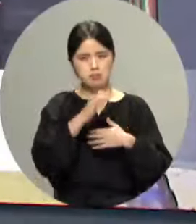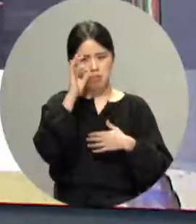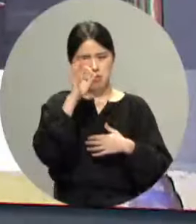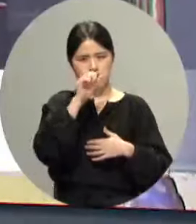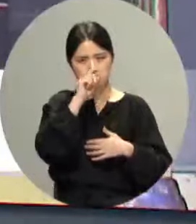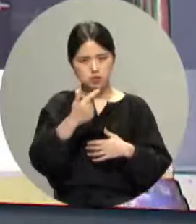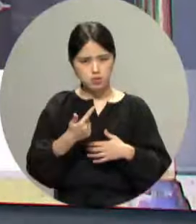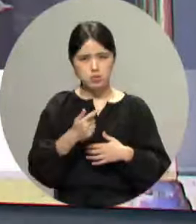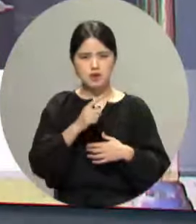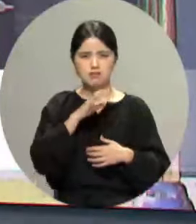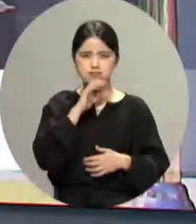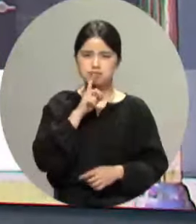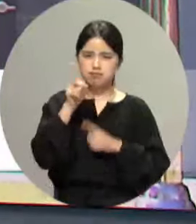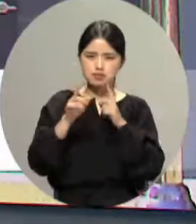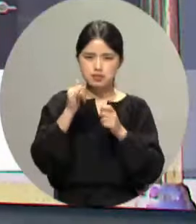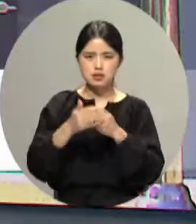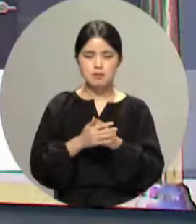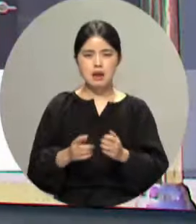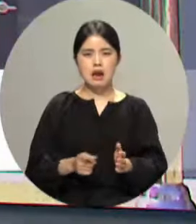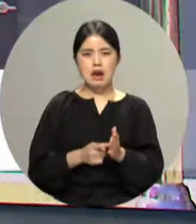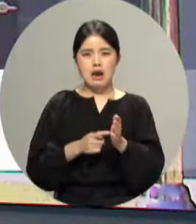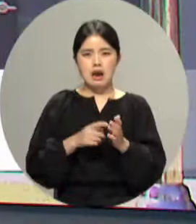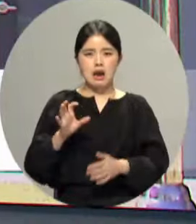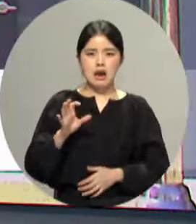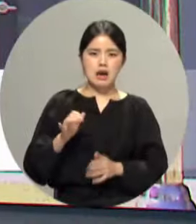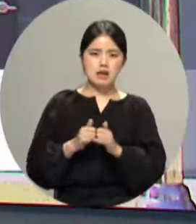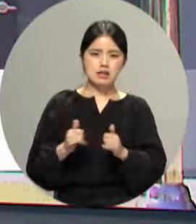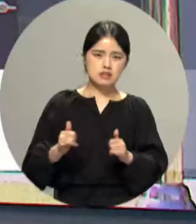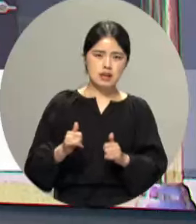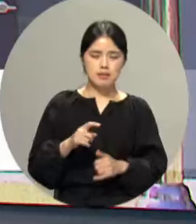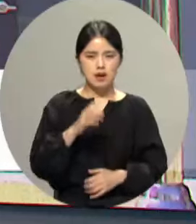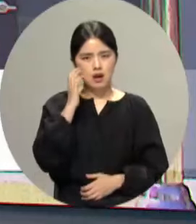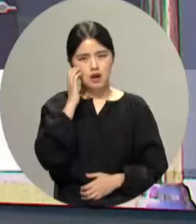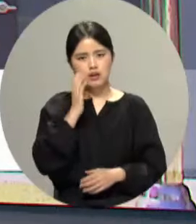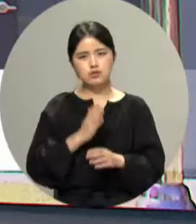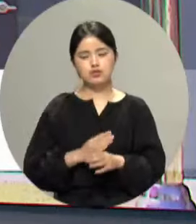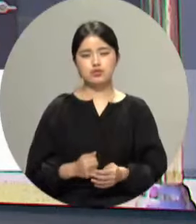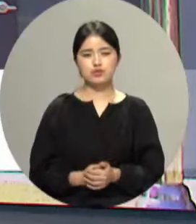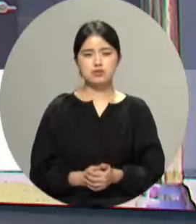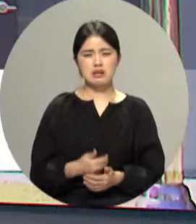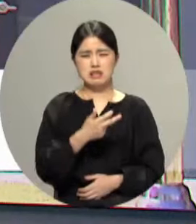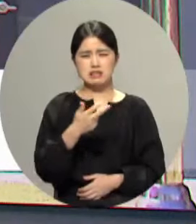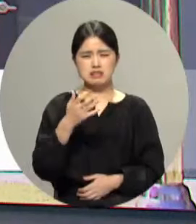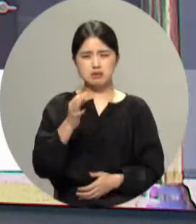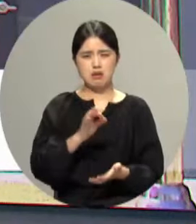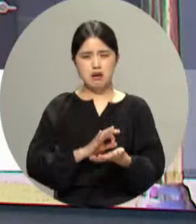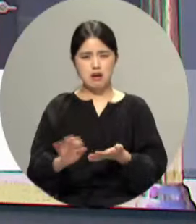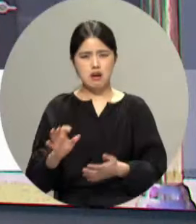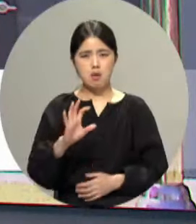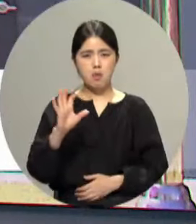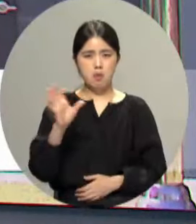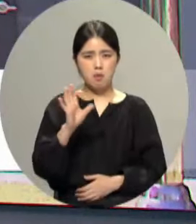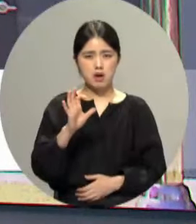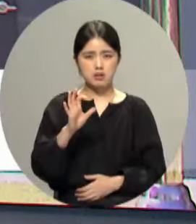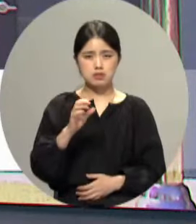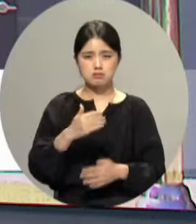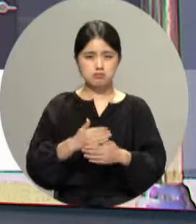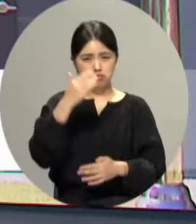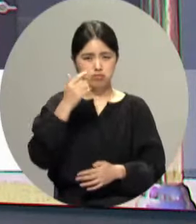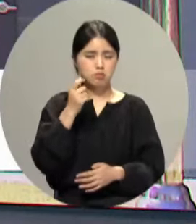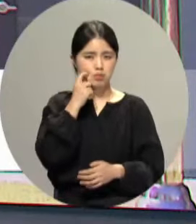부딪히면서 용변이 급한 이용객만 발을 동동 구르는 상황이 된 건데요 수천만 원을 드리고도 화장실이 용도를 하지